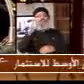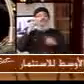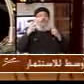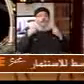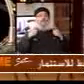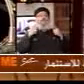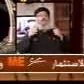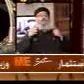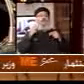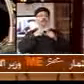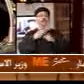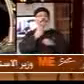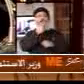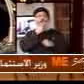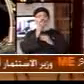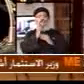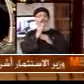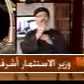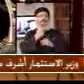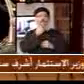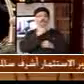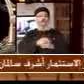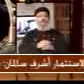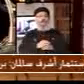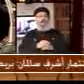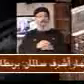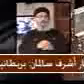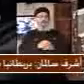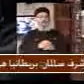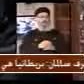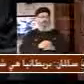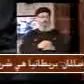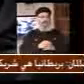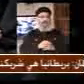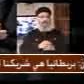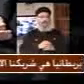7 خبزات وقليل من السمك، ما تعدش في المعجزة دي.